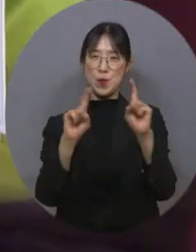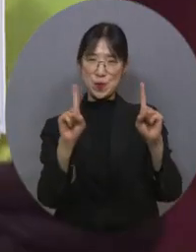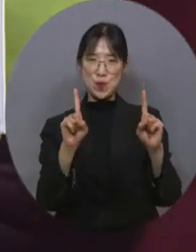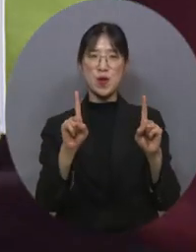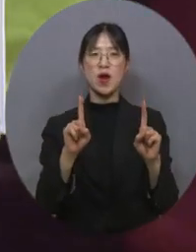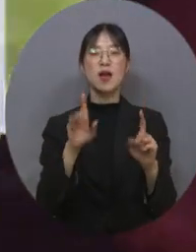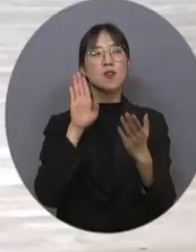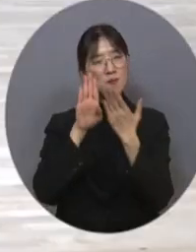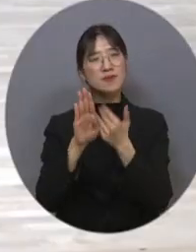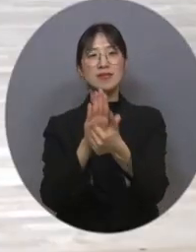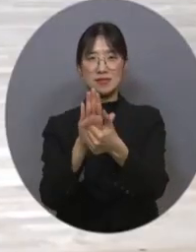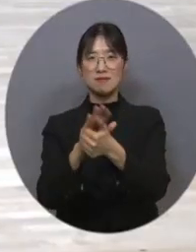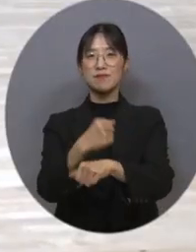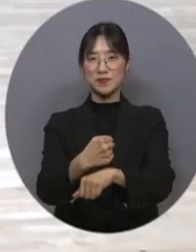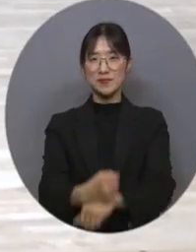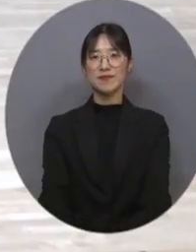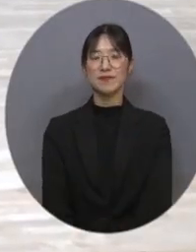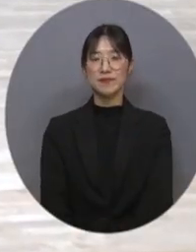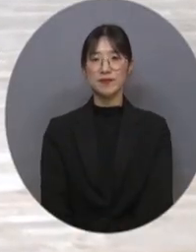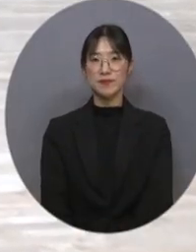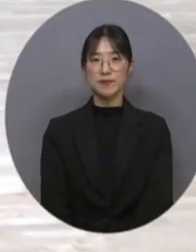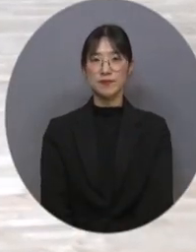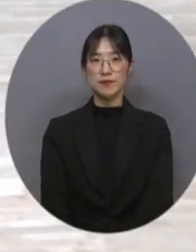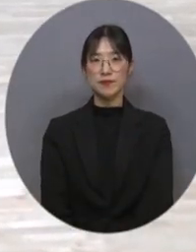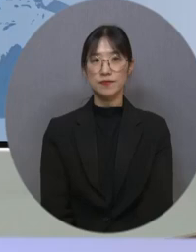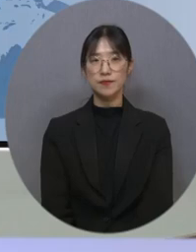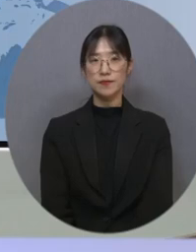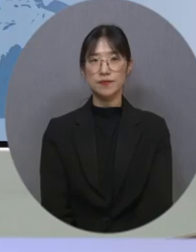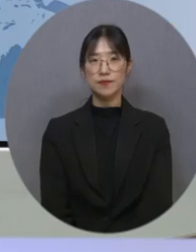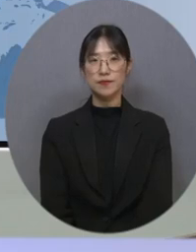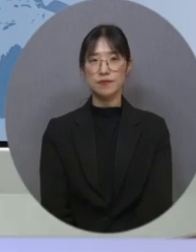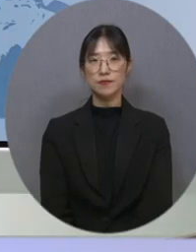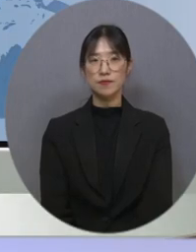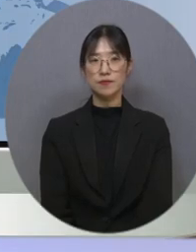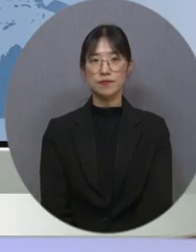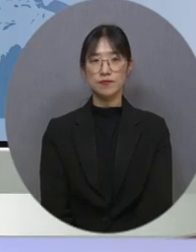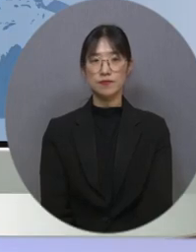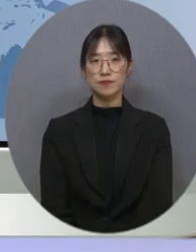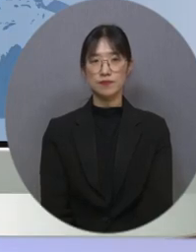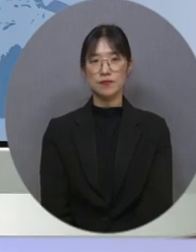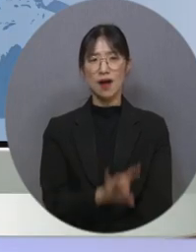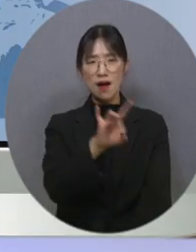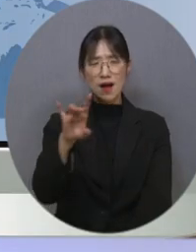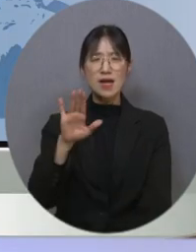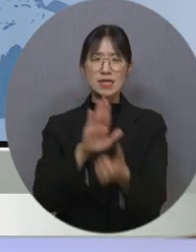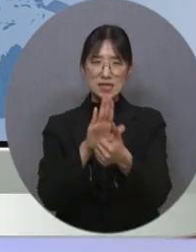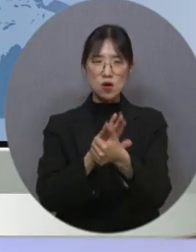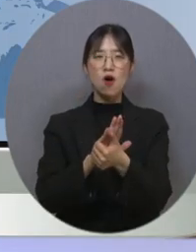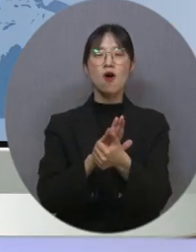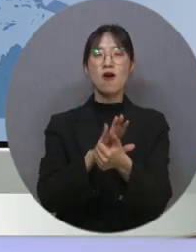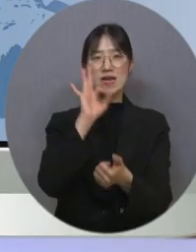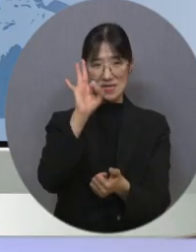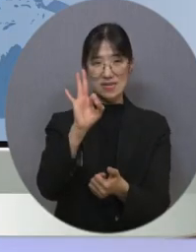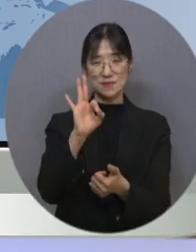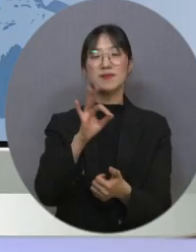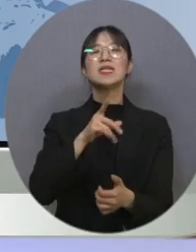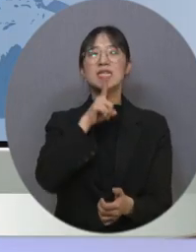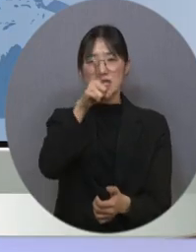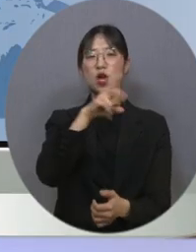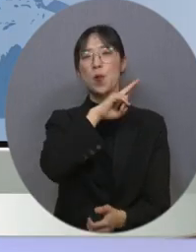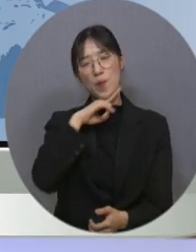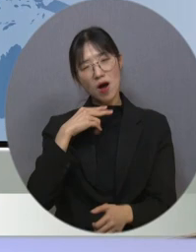지원하고 있습니다. 복지TV 뉴스 황영재입니다. 각종 지원금 신청이 편리해지는 등